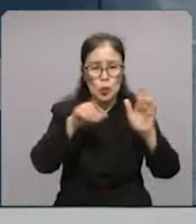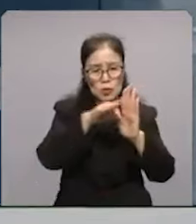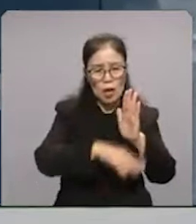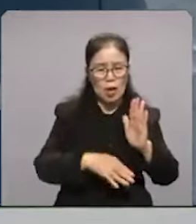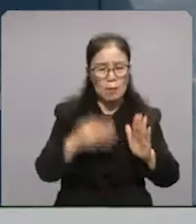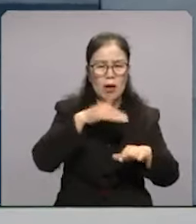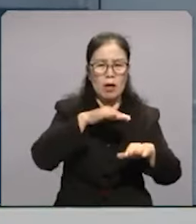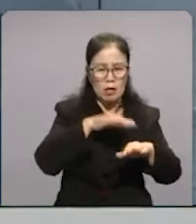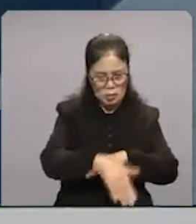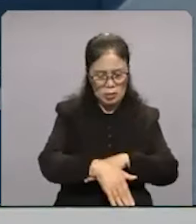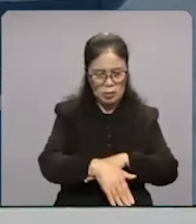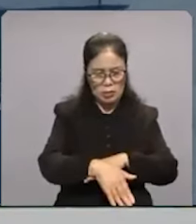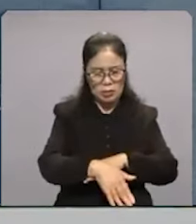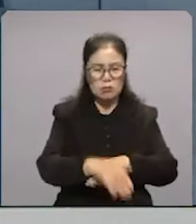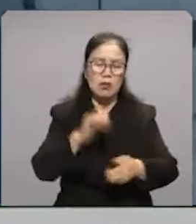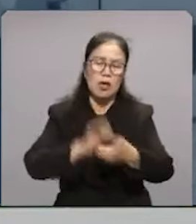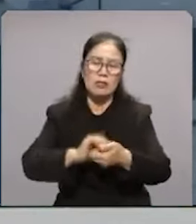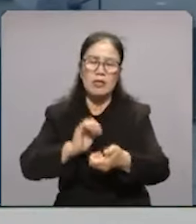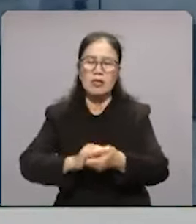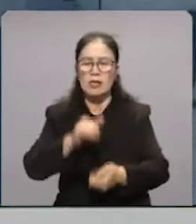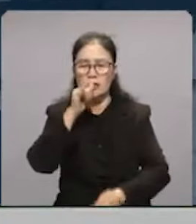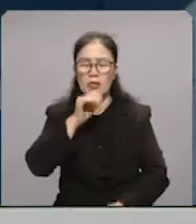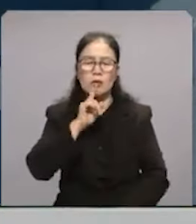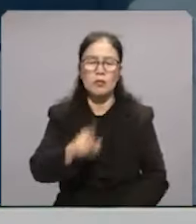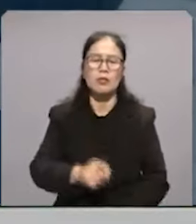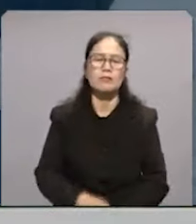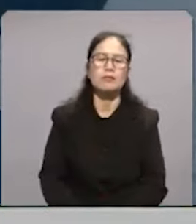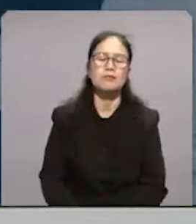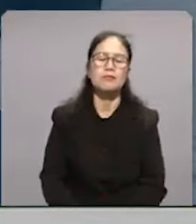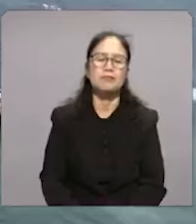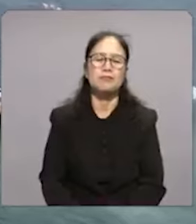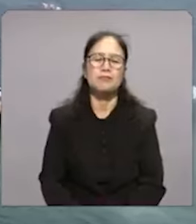전략으로는 한계가 있다는 지적도 나옵니다. 갈태용 기자입니다.